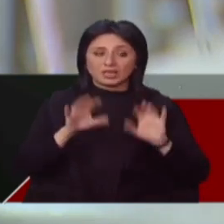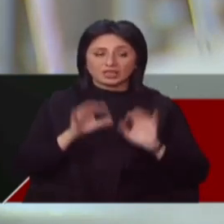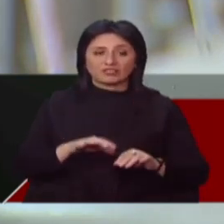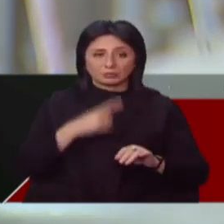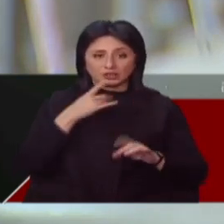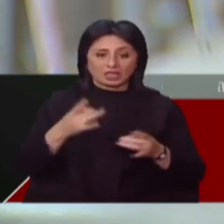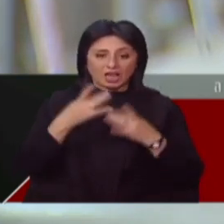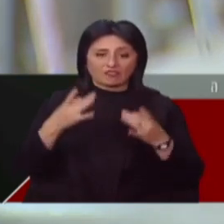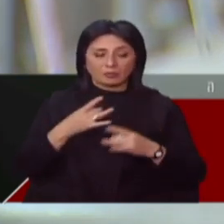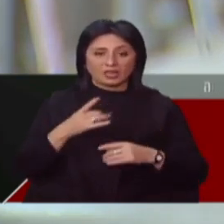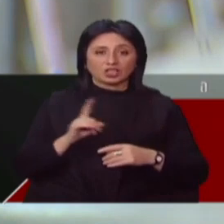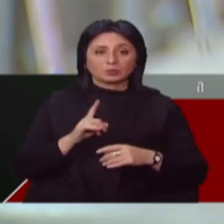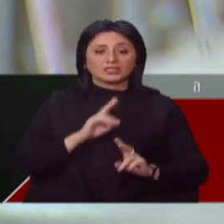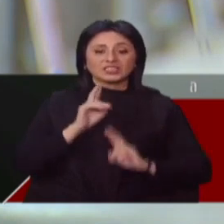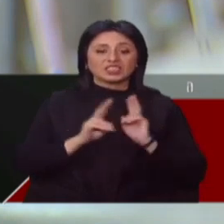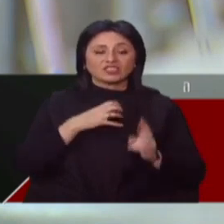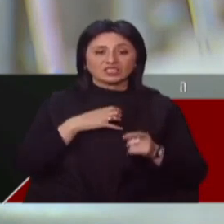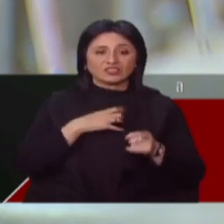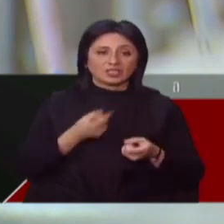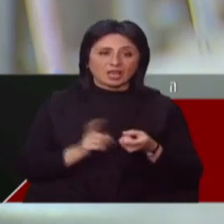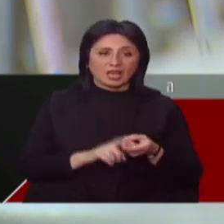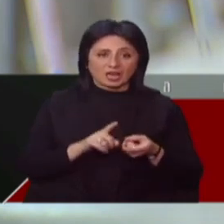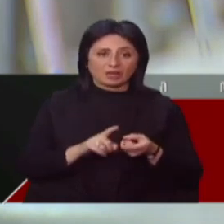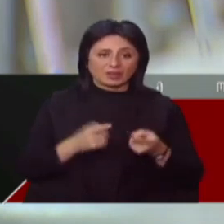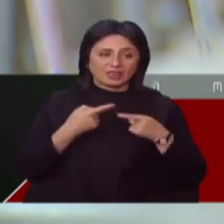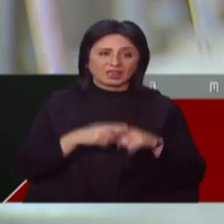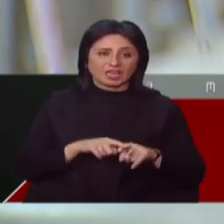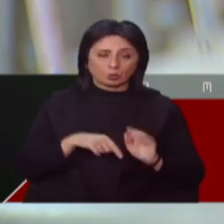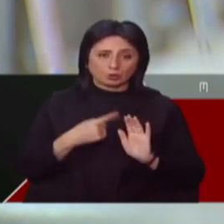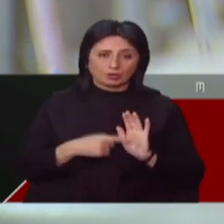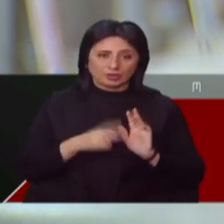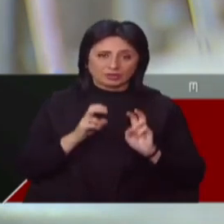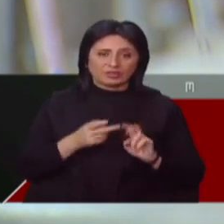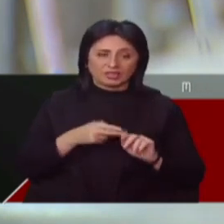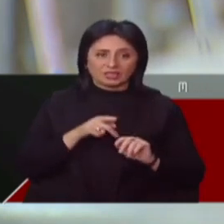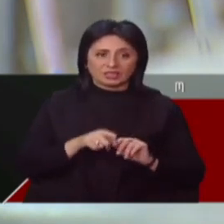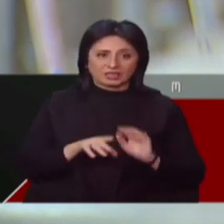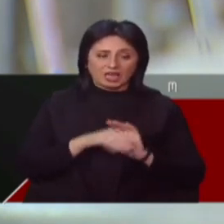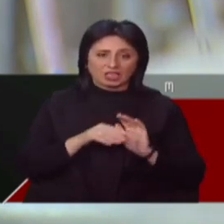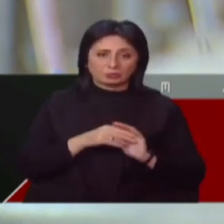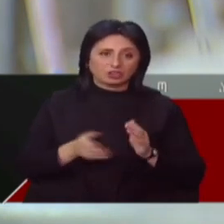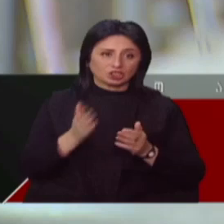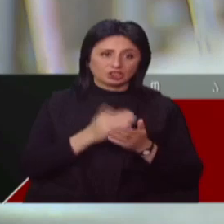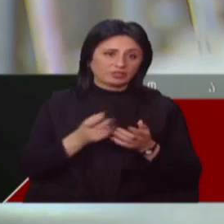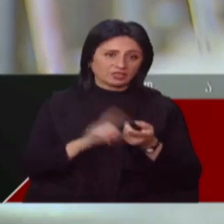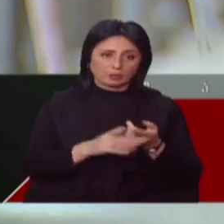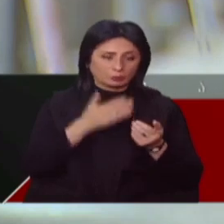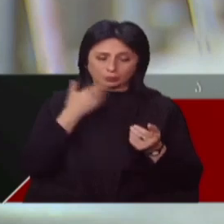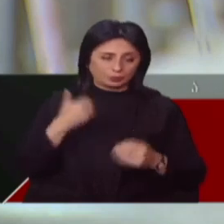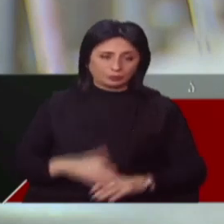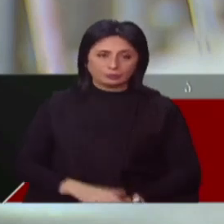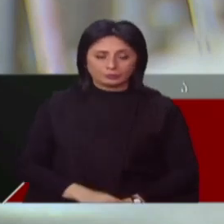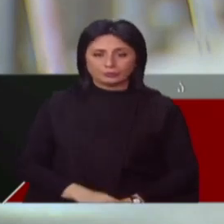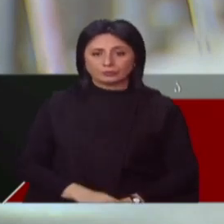თავმჯდომარემ განგვიმარტა ჩვენ, რომ საჩივრები ძირითადად შეეხება ტექნიკურ საკითხებს და ის არჩევნების შედეგებზე გავლენას ვერ